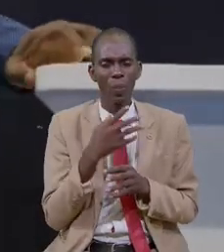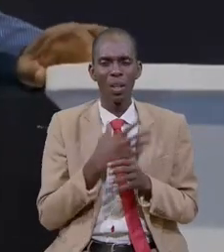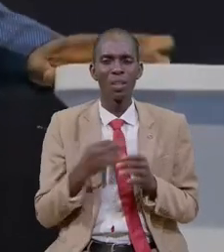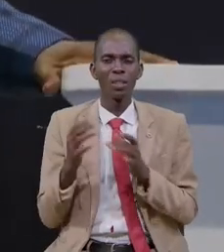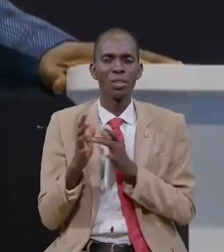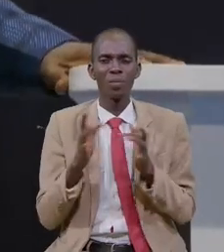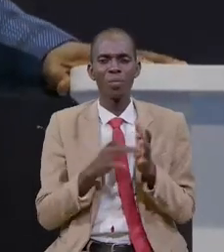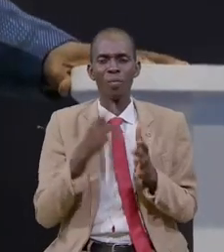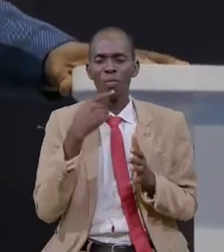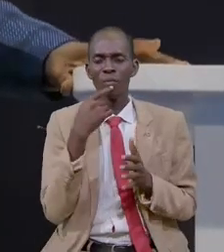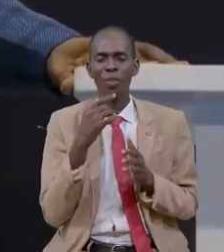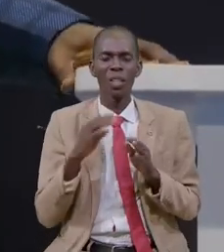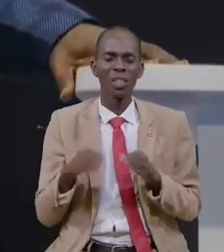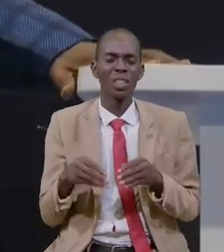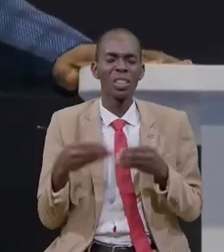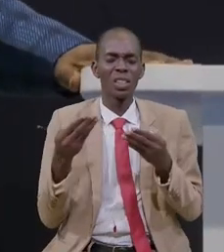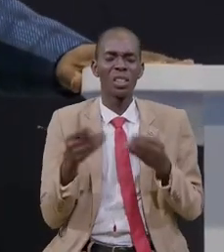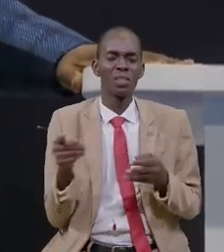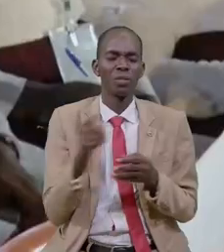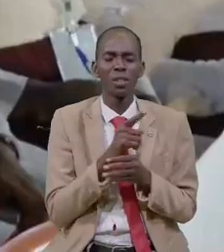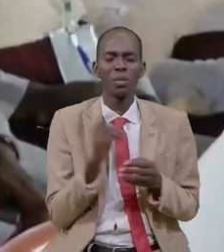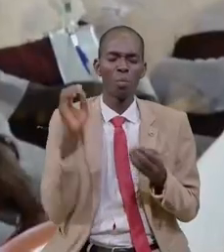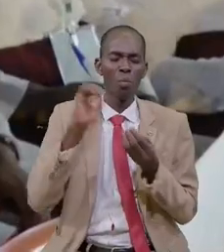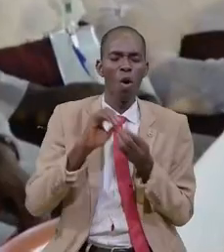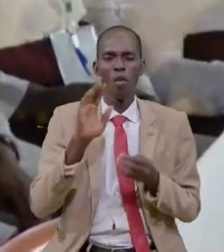dit, donne-lui 15 ans encore de plus.